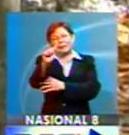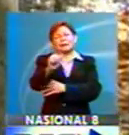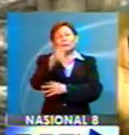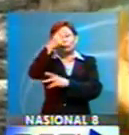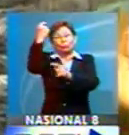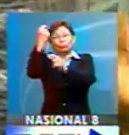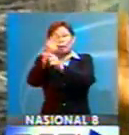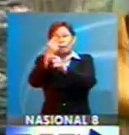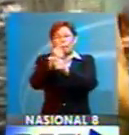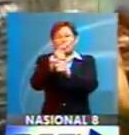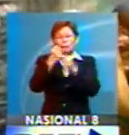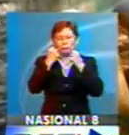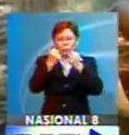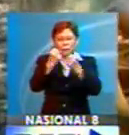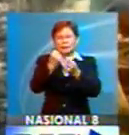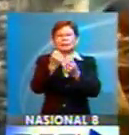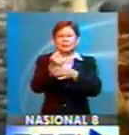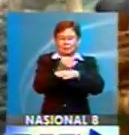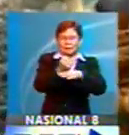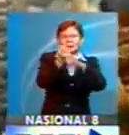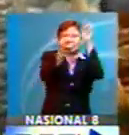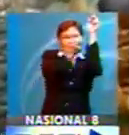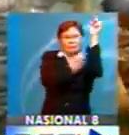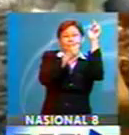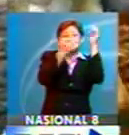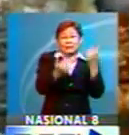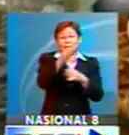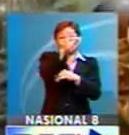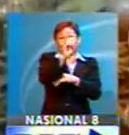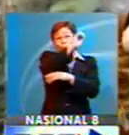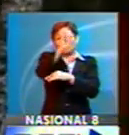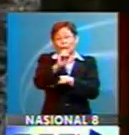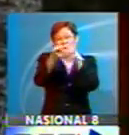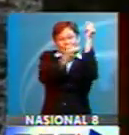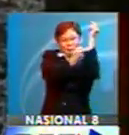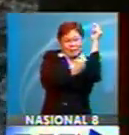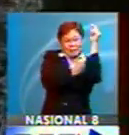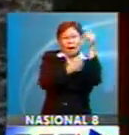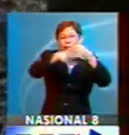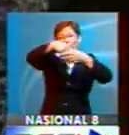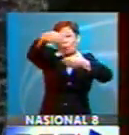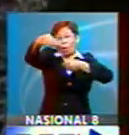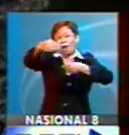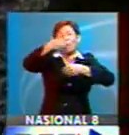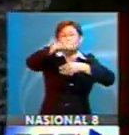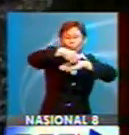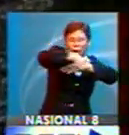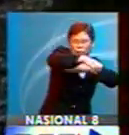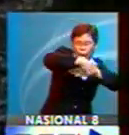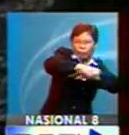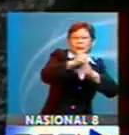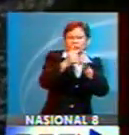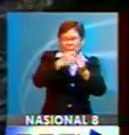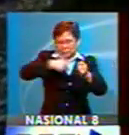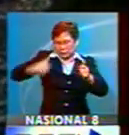dalam mengekalkan kemampanan industri. Ketika ini, 90% pengeluaran getah negara adalah bagi pasaran ekspor dengan